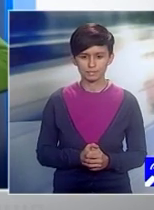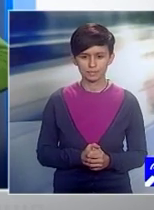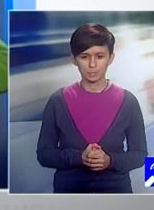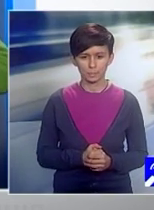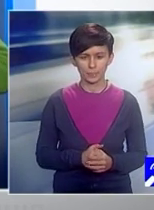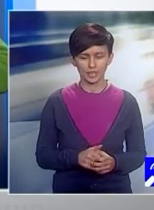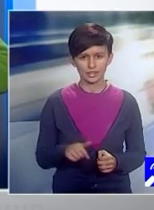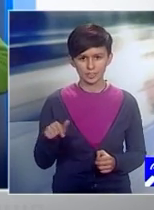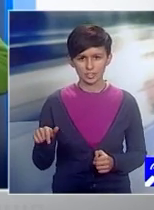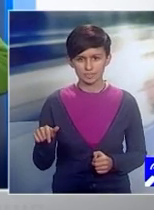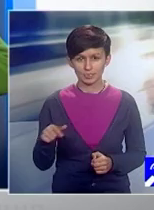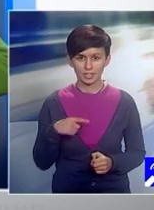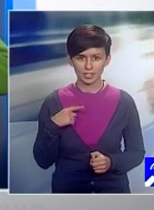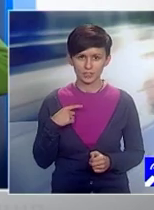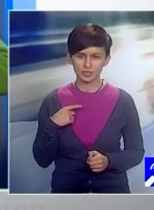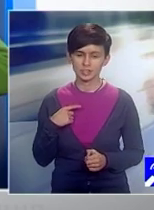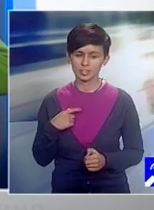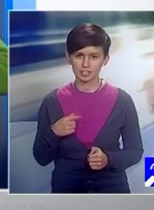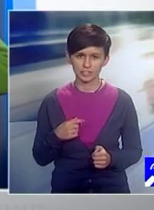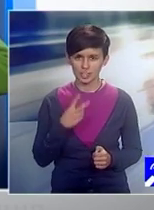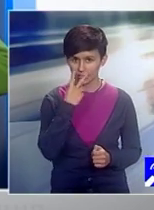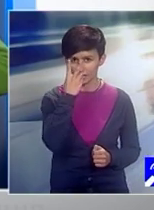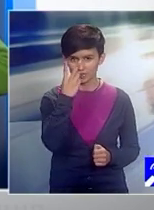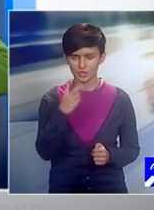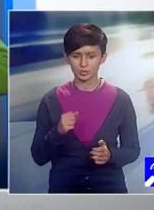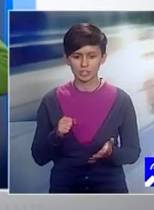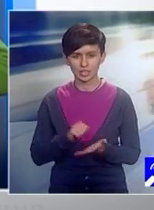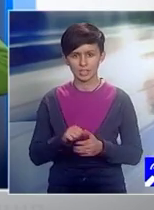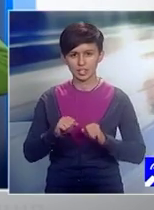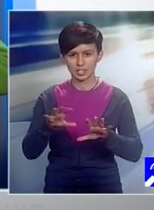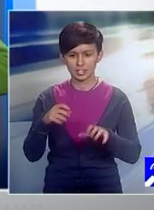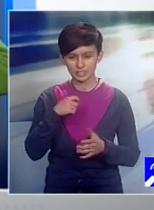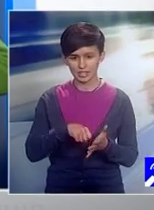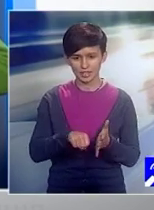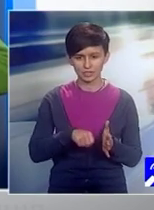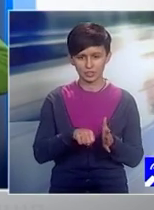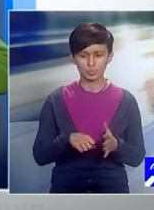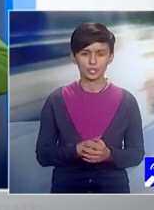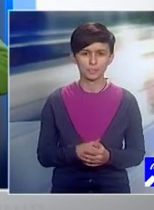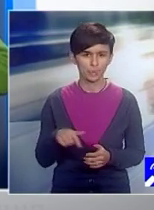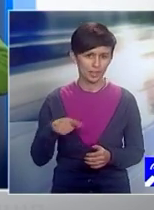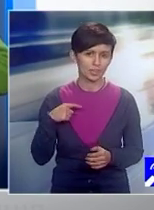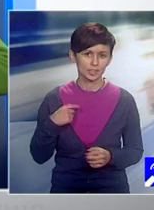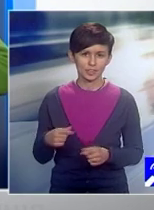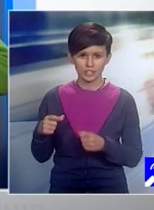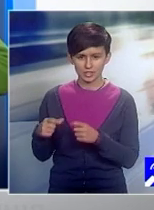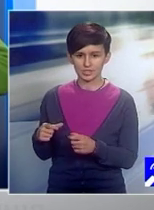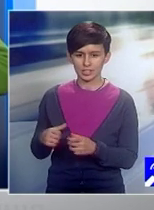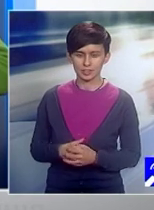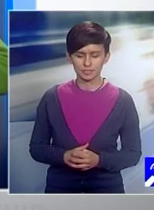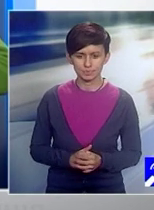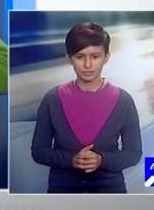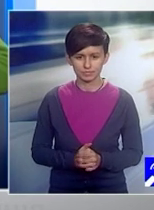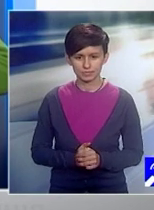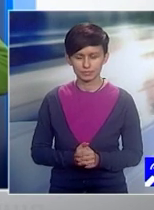se va vedea... Când va avea loc lansarea filmului Vieții Întreagă. Da, va avea loc și lansarea și va fi și dânsa în sală. Dânsa